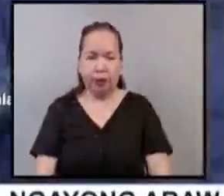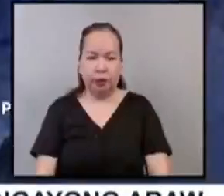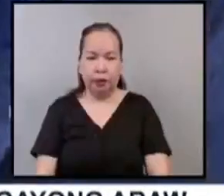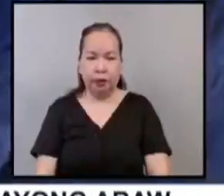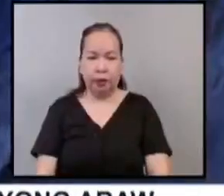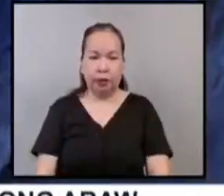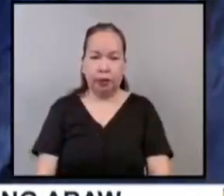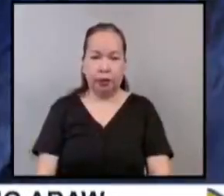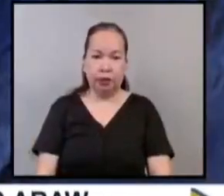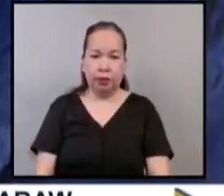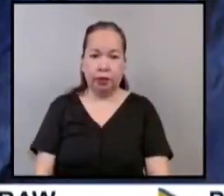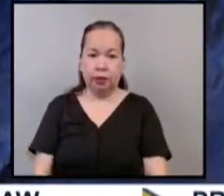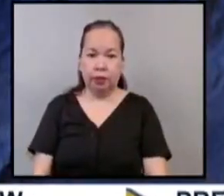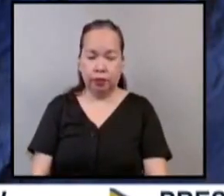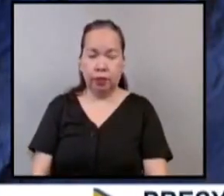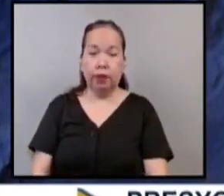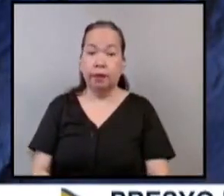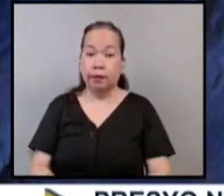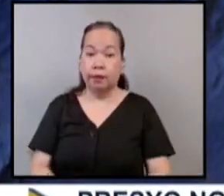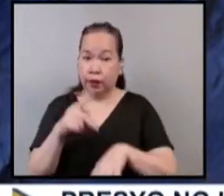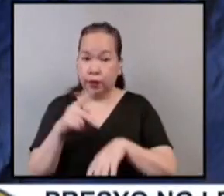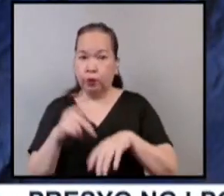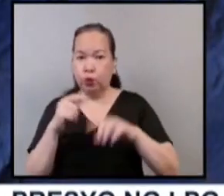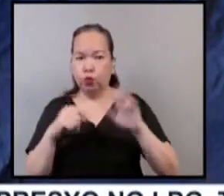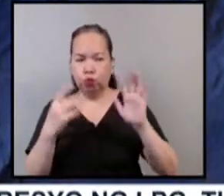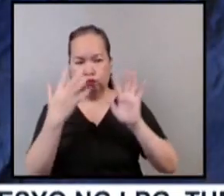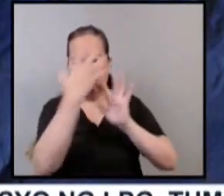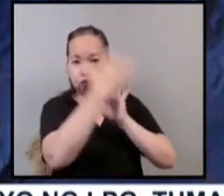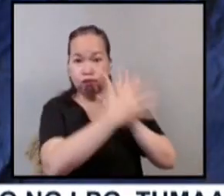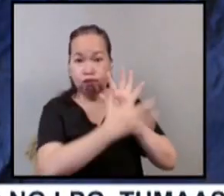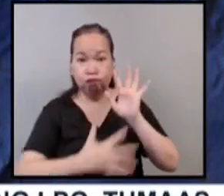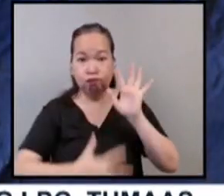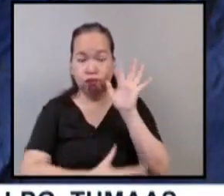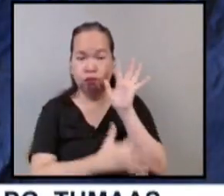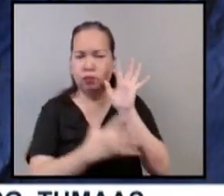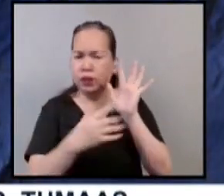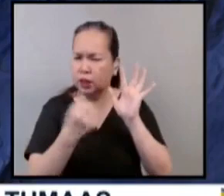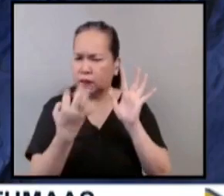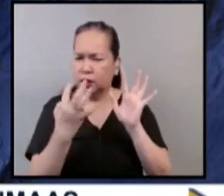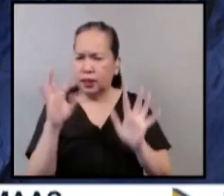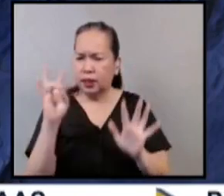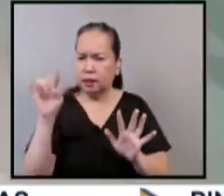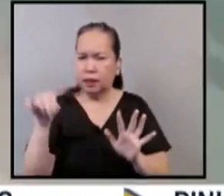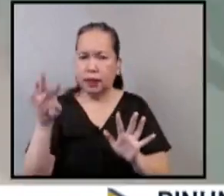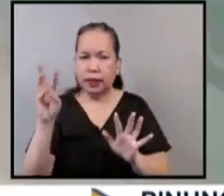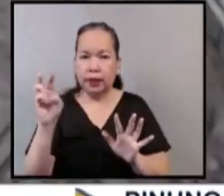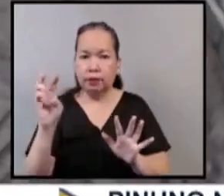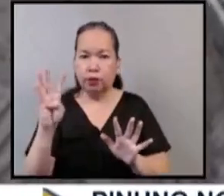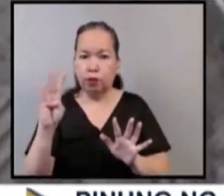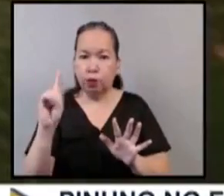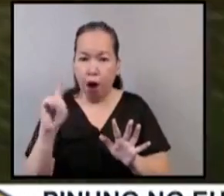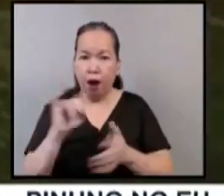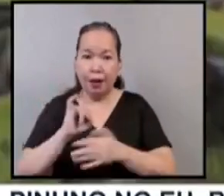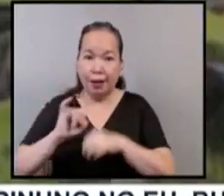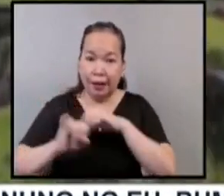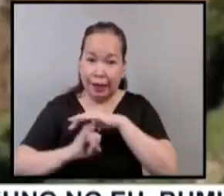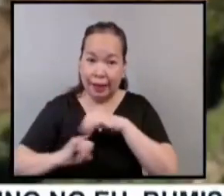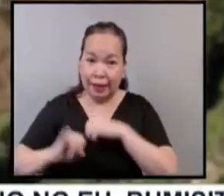Ang Pilipinas ay isang archipelago na binubuo ng 7,641 na isla. Kaya naman, we